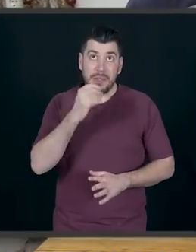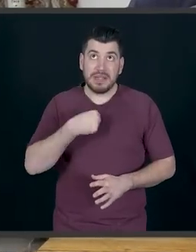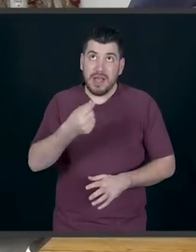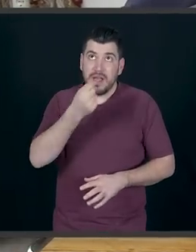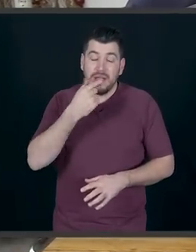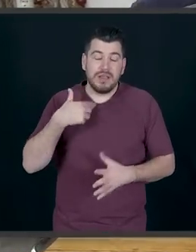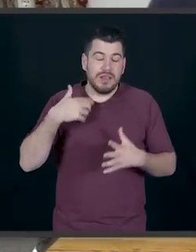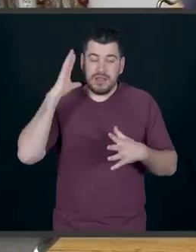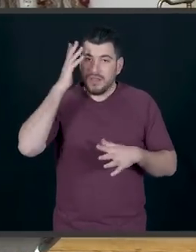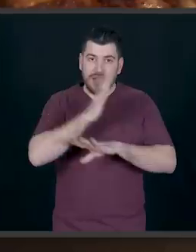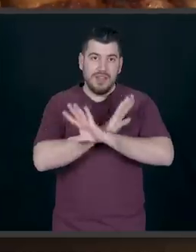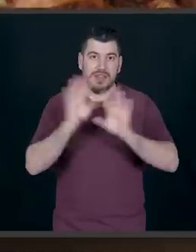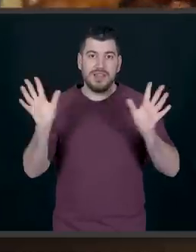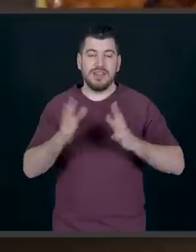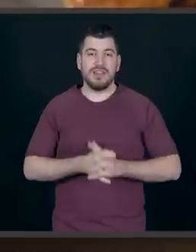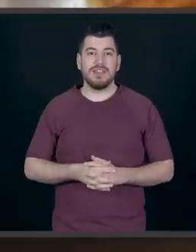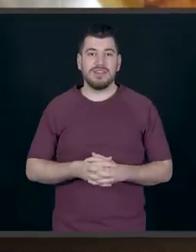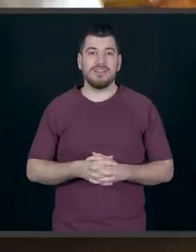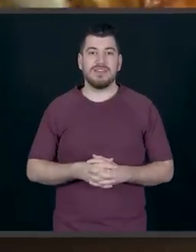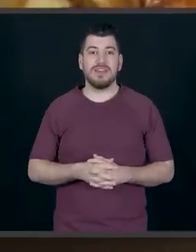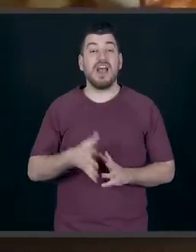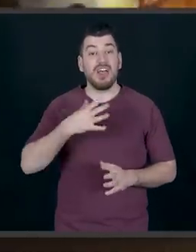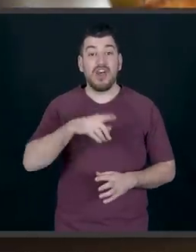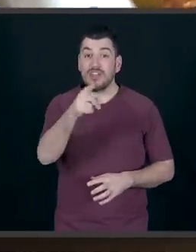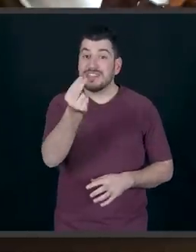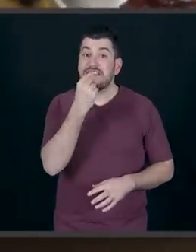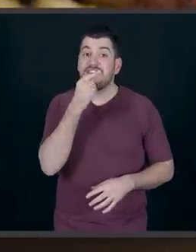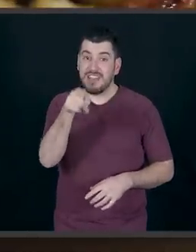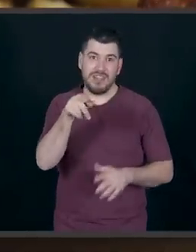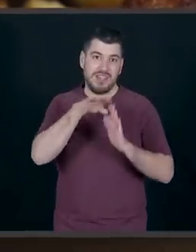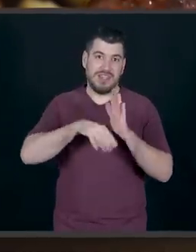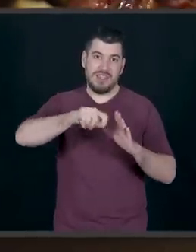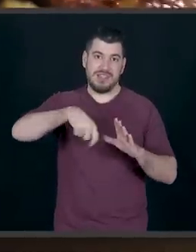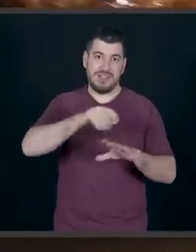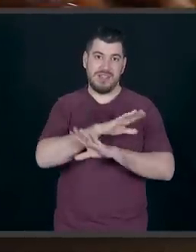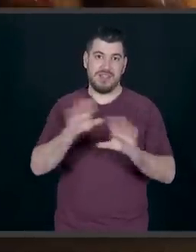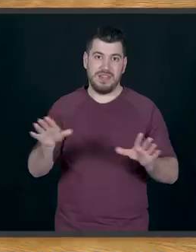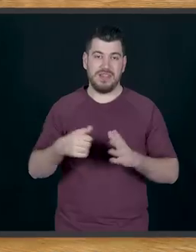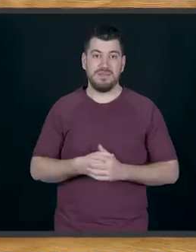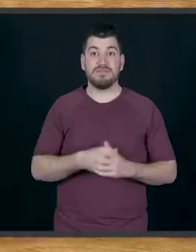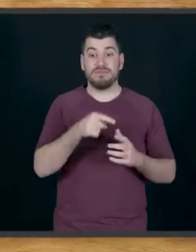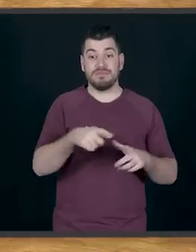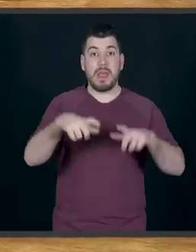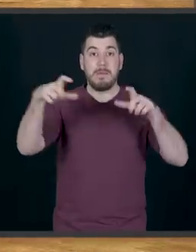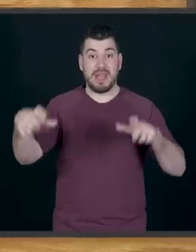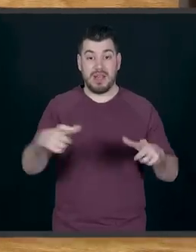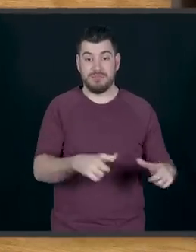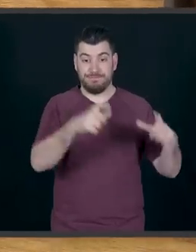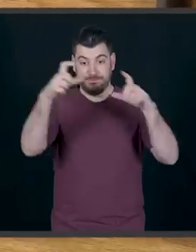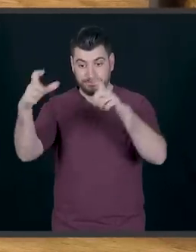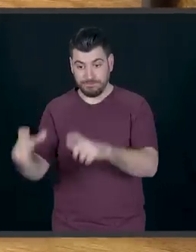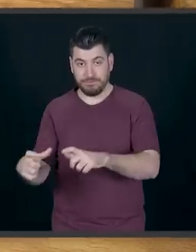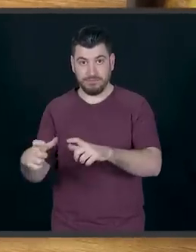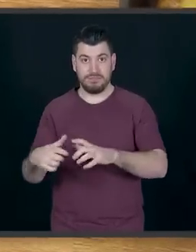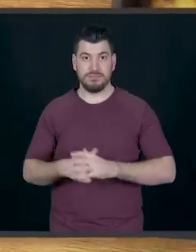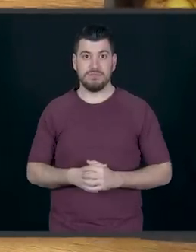μου. Γιατί θέλω όλοι να δοκιμάσετε αυτή τη συνταγή. Λοιπόν, έχω μια ωραία πιατέλα. Θα μεταφέρω το χοιρινό